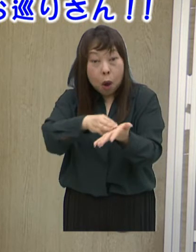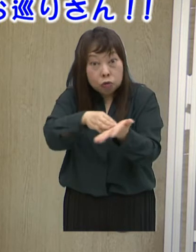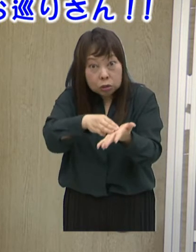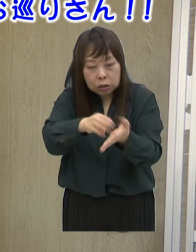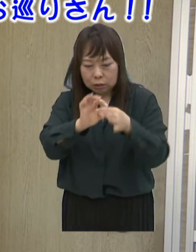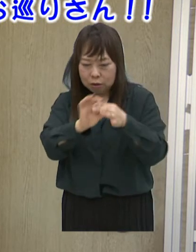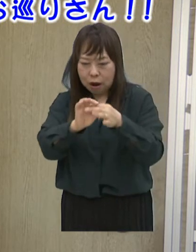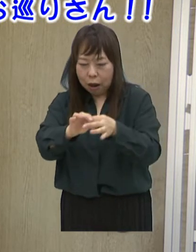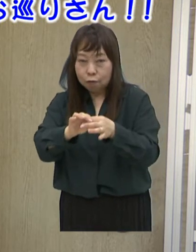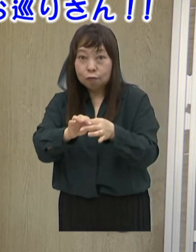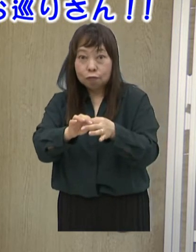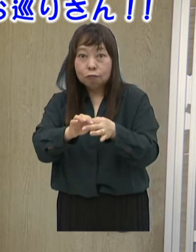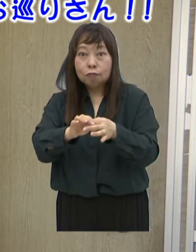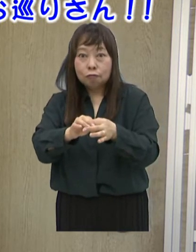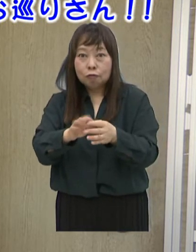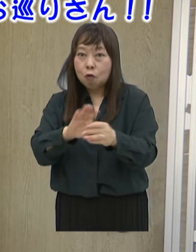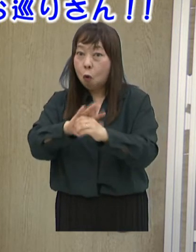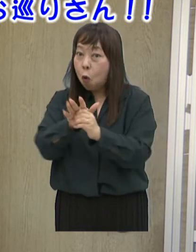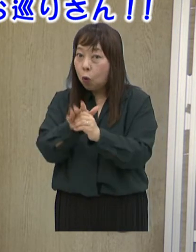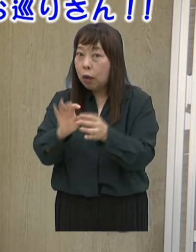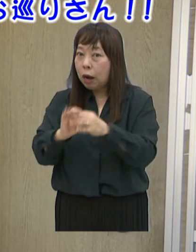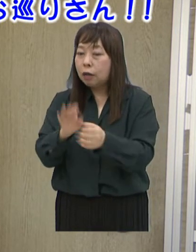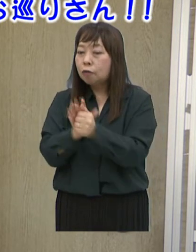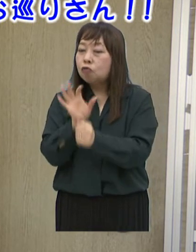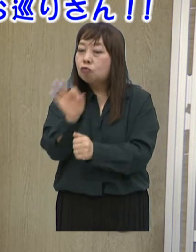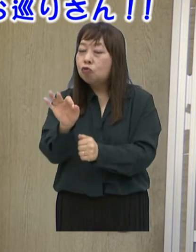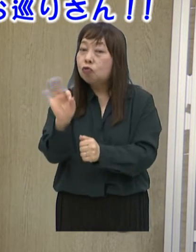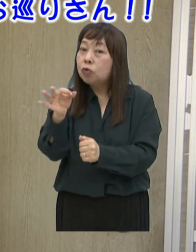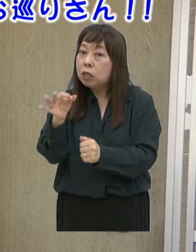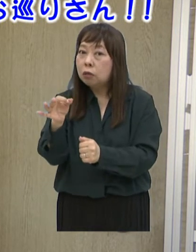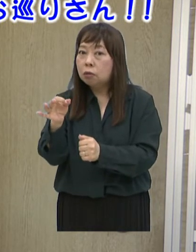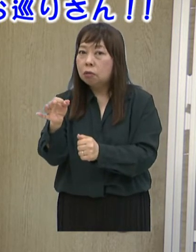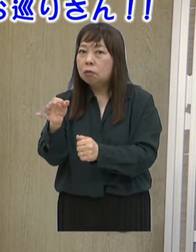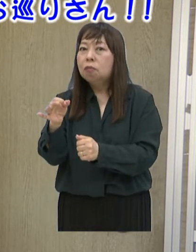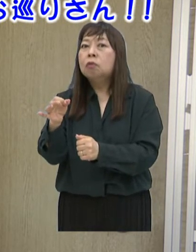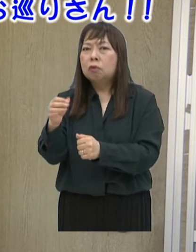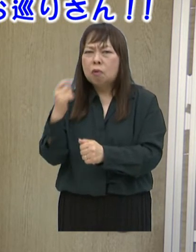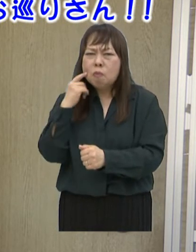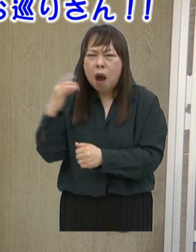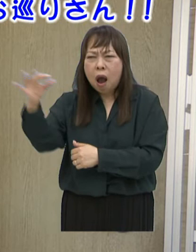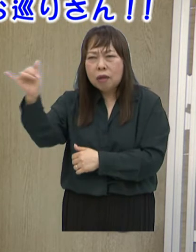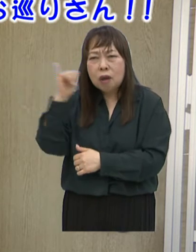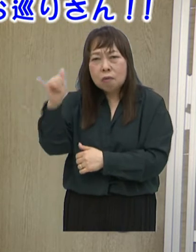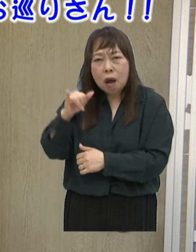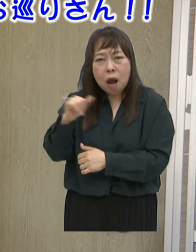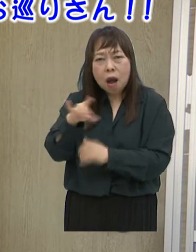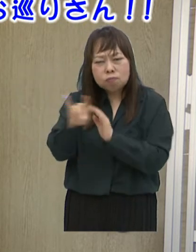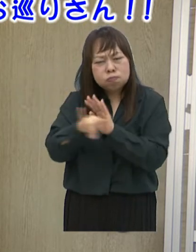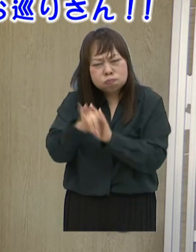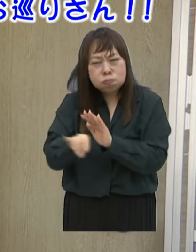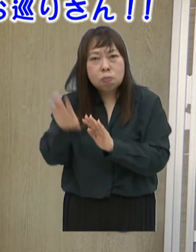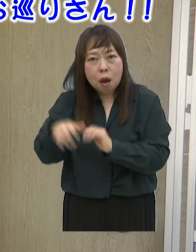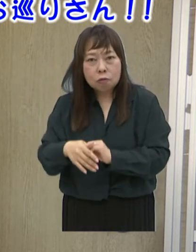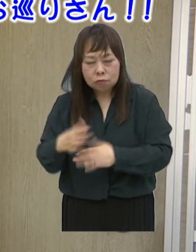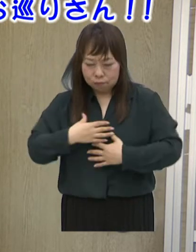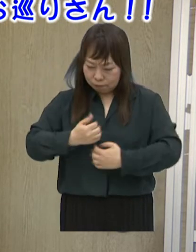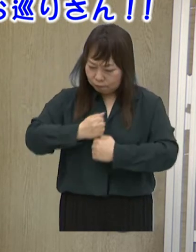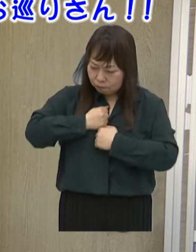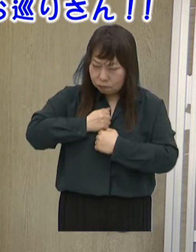やコロナ関連の給付金に関する不審電話も確認されていますので、十分に注意して